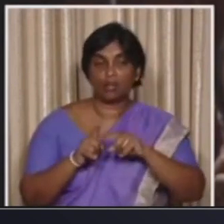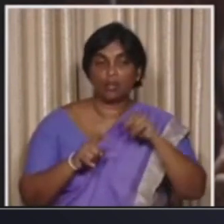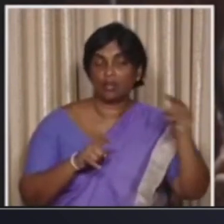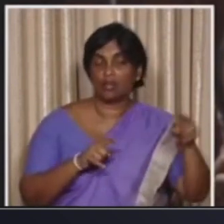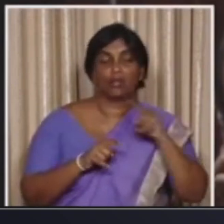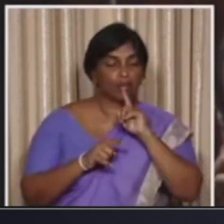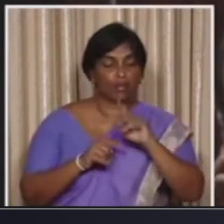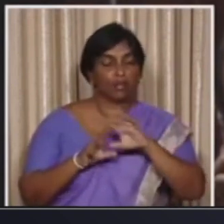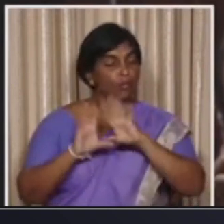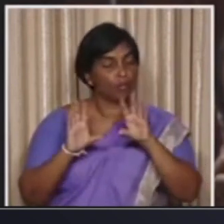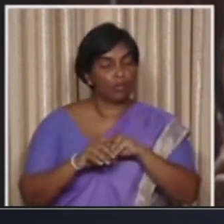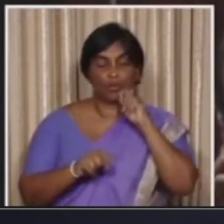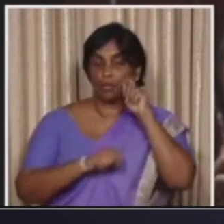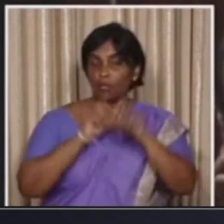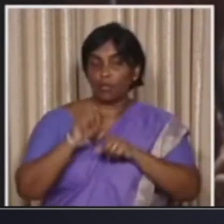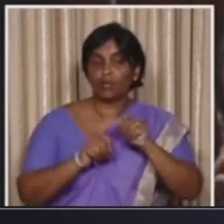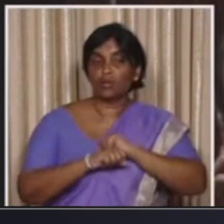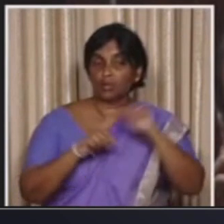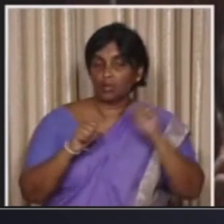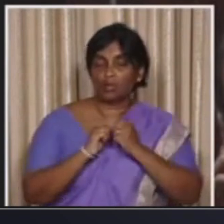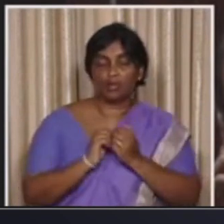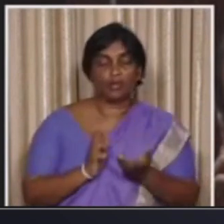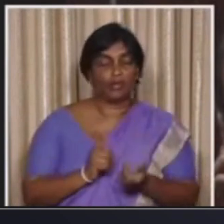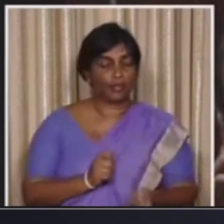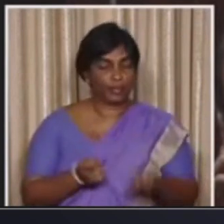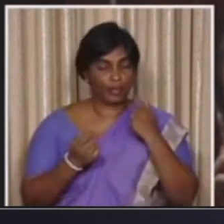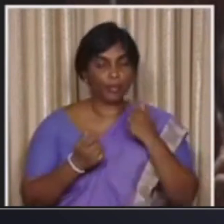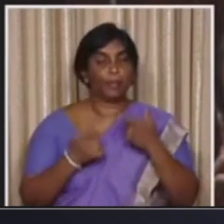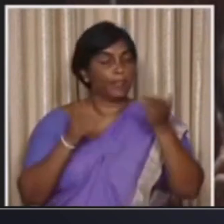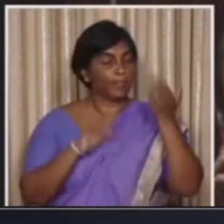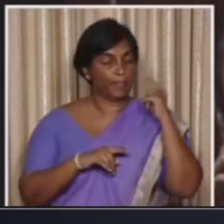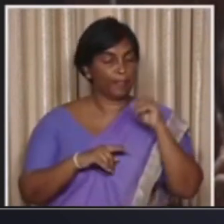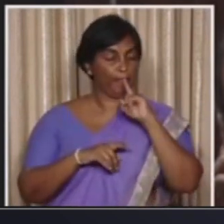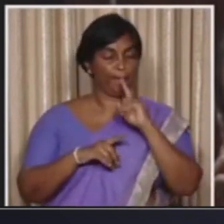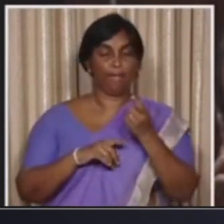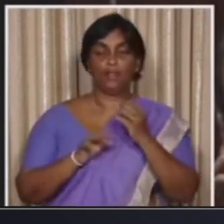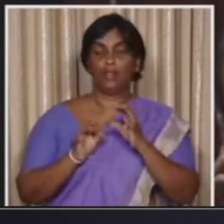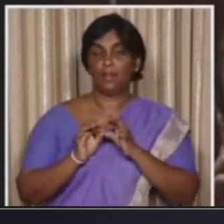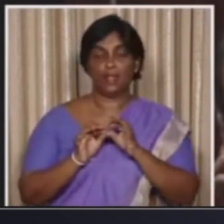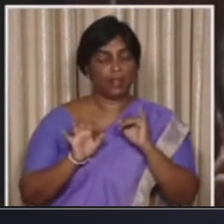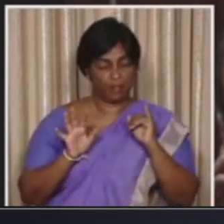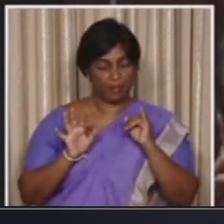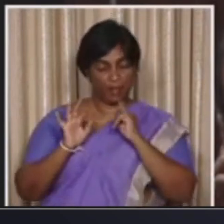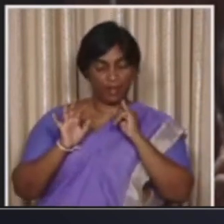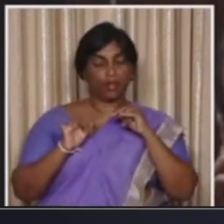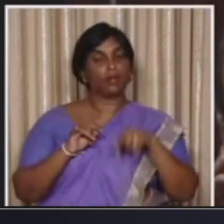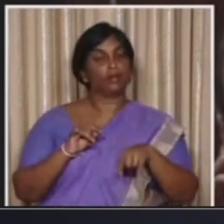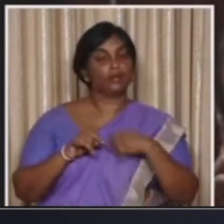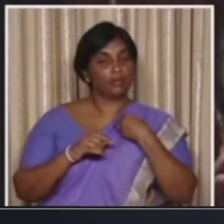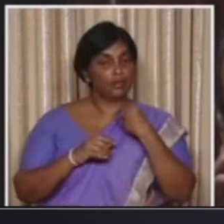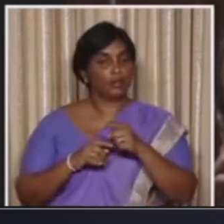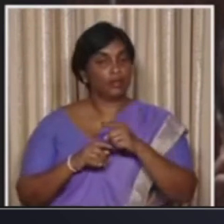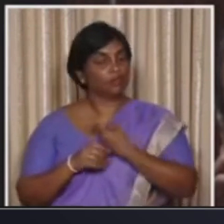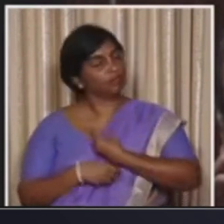කියනවා පොදු මහජන සංග්‍රාම වැඩි කරනවා කියලා. වෙනද දුන්නේ රුපියල් බිලියන 60යි. මේ සැරේ අපි දෙනවා